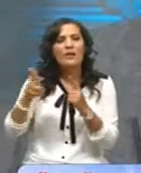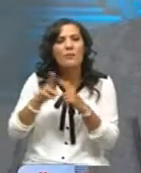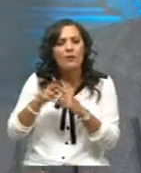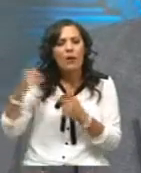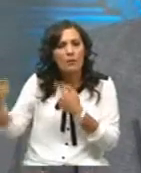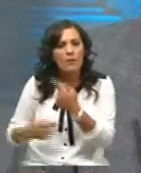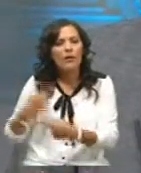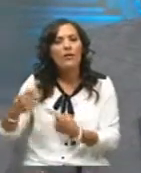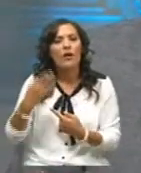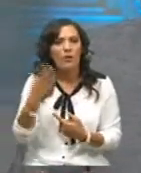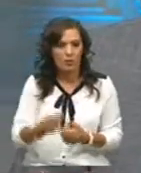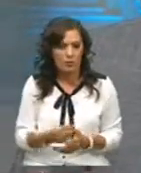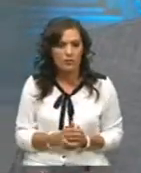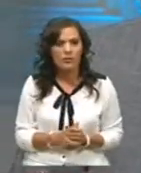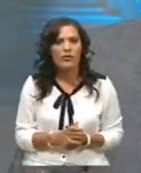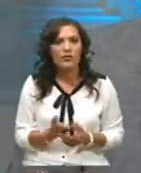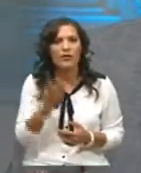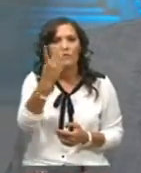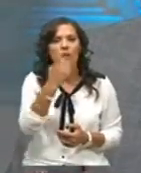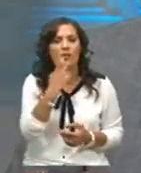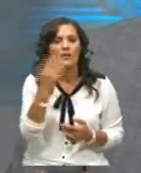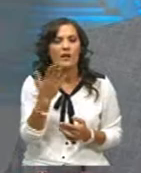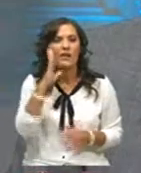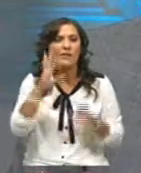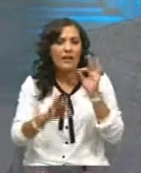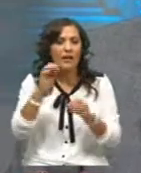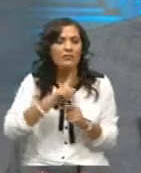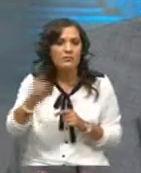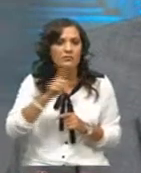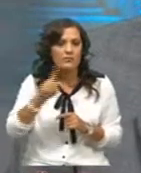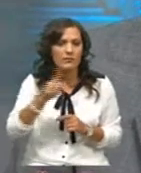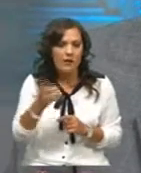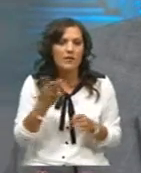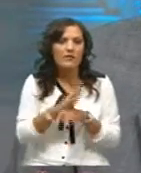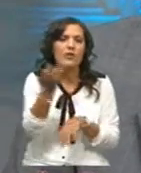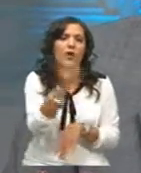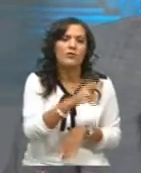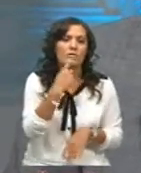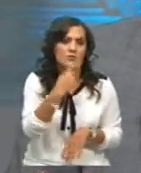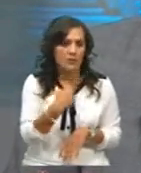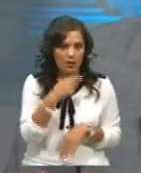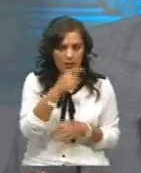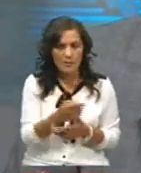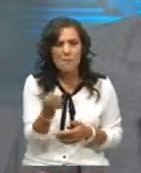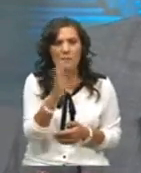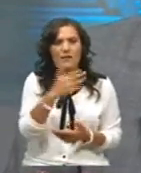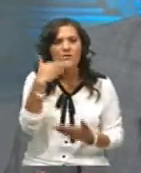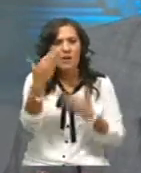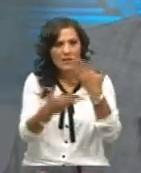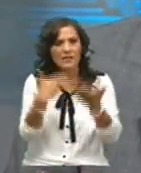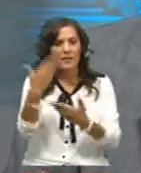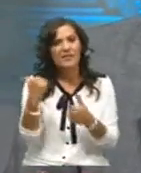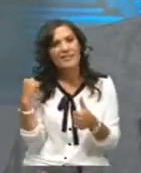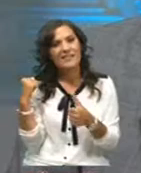kemoterapi gördüğünü ve dört yıl kadar yaşayabildiğini söyledi şimdi Demin